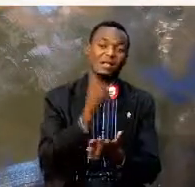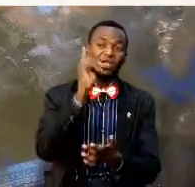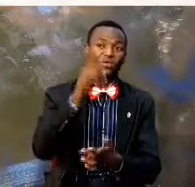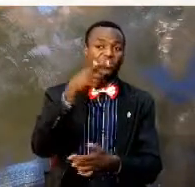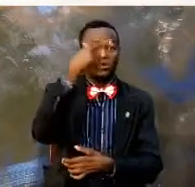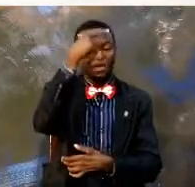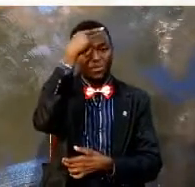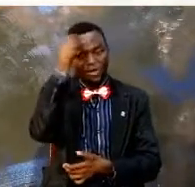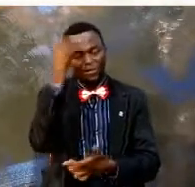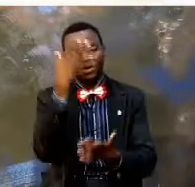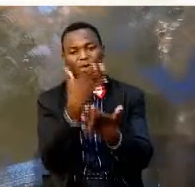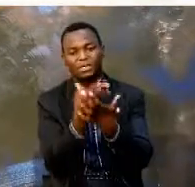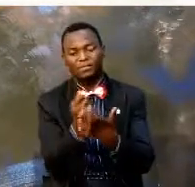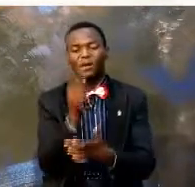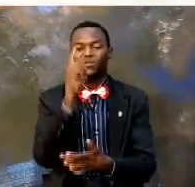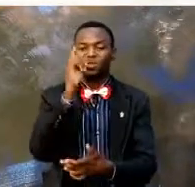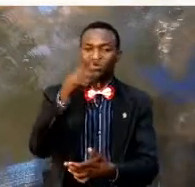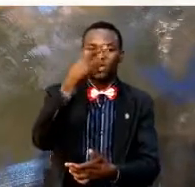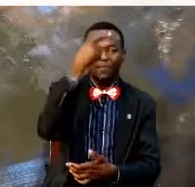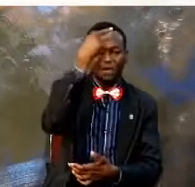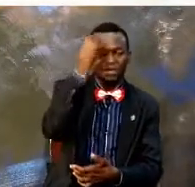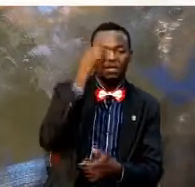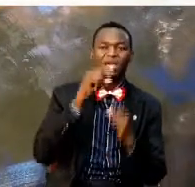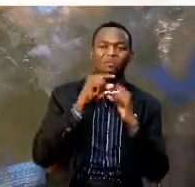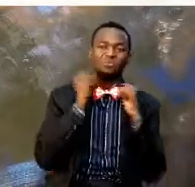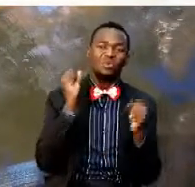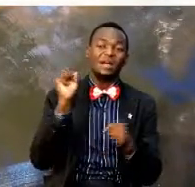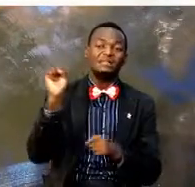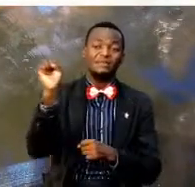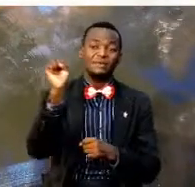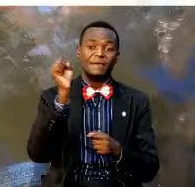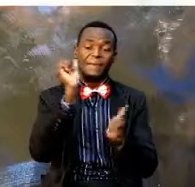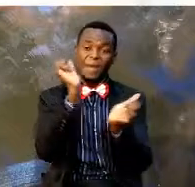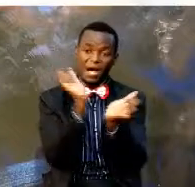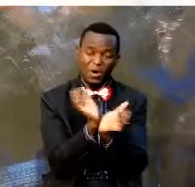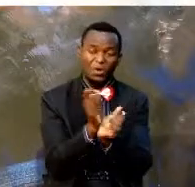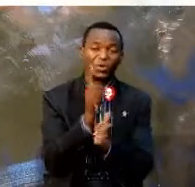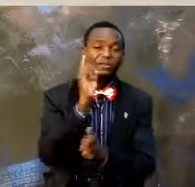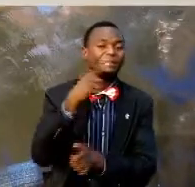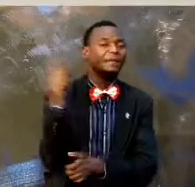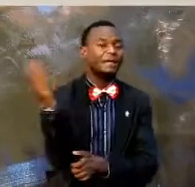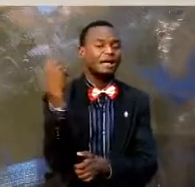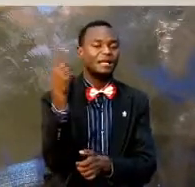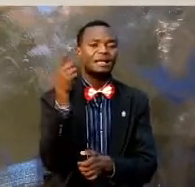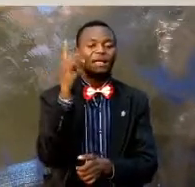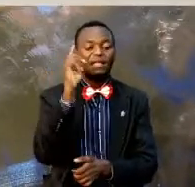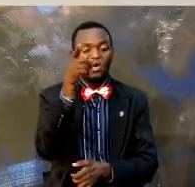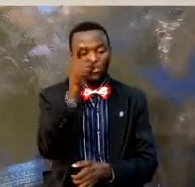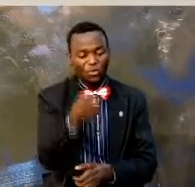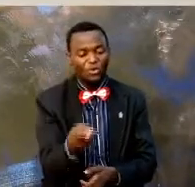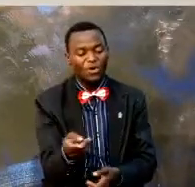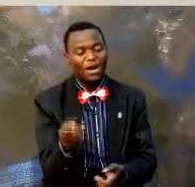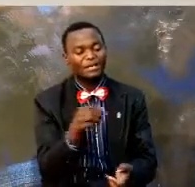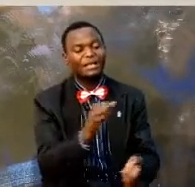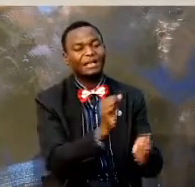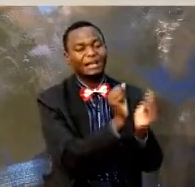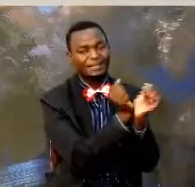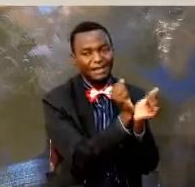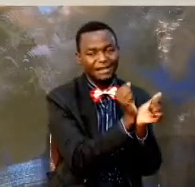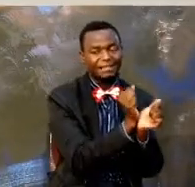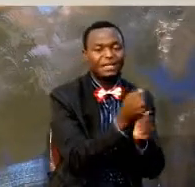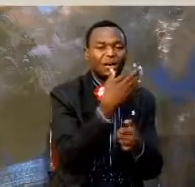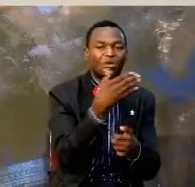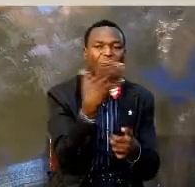unayemwamini, kwa sababu ikiwa namwamini Pastor Semba peke yake, huyu unamdiona yeye muamini, naye ataenda katika jeneza, pengine